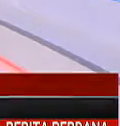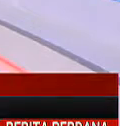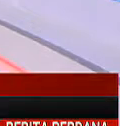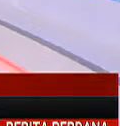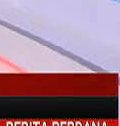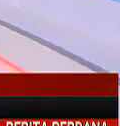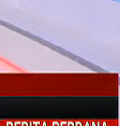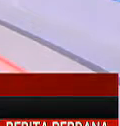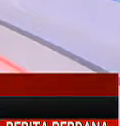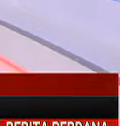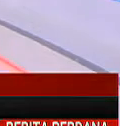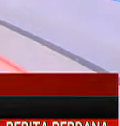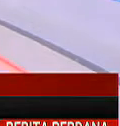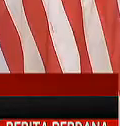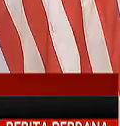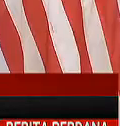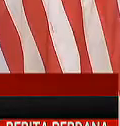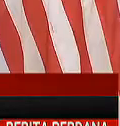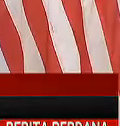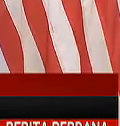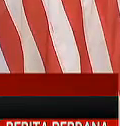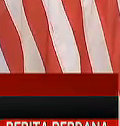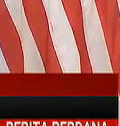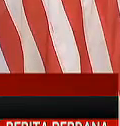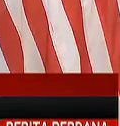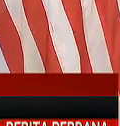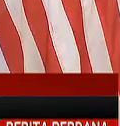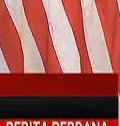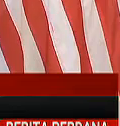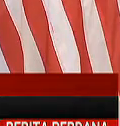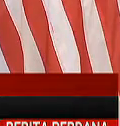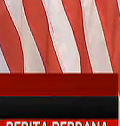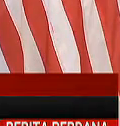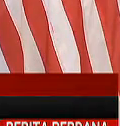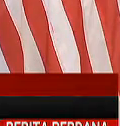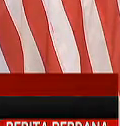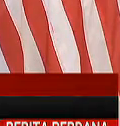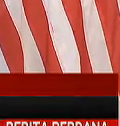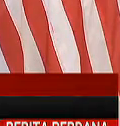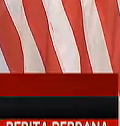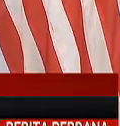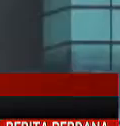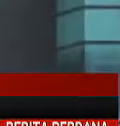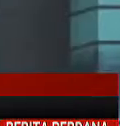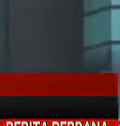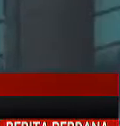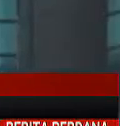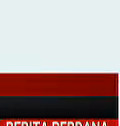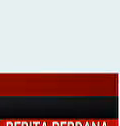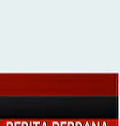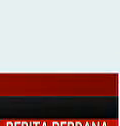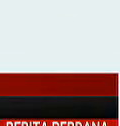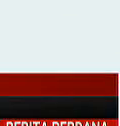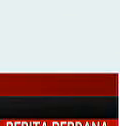mudah dan efisien. Menurut Tan Sri Muhyiddin Yassin, pendigitalan dalam perniagaan akan terus menjadi antara agenda utama negara